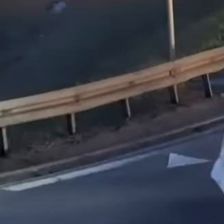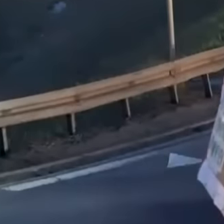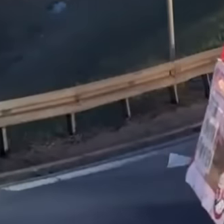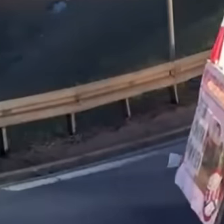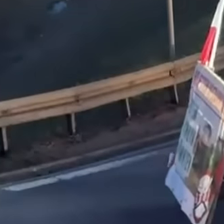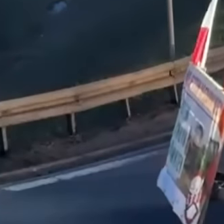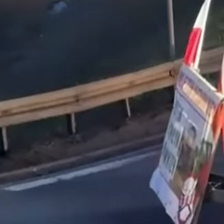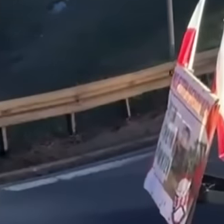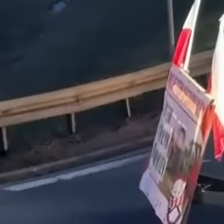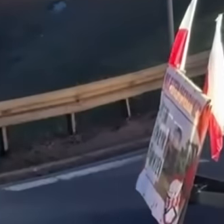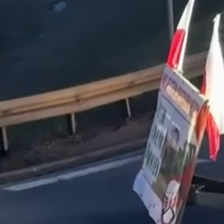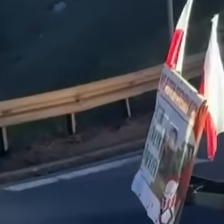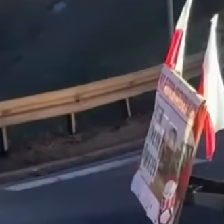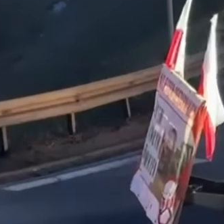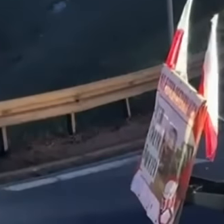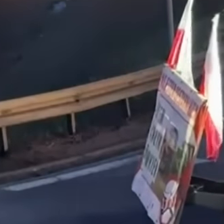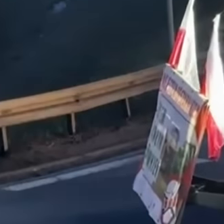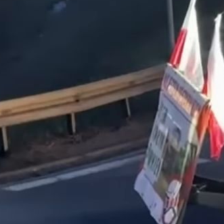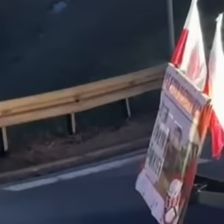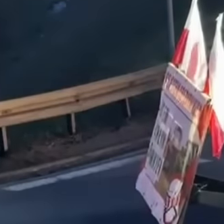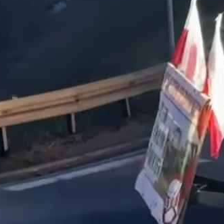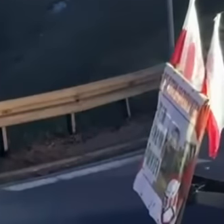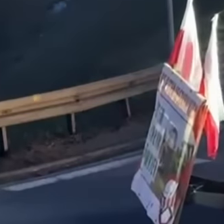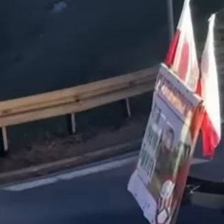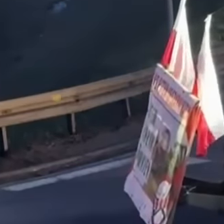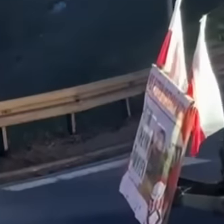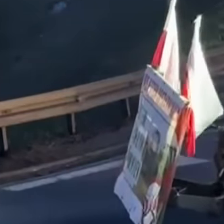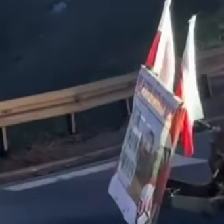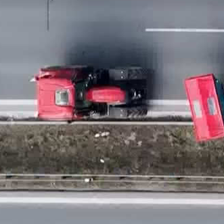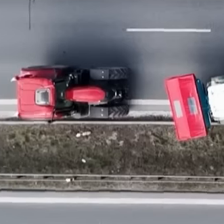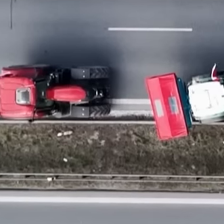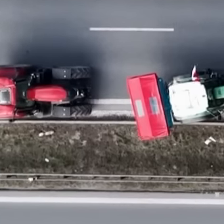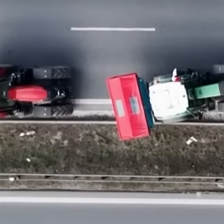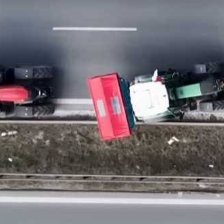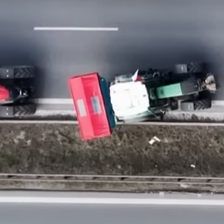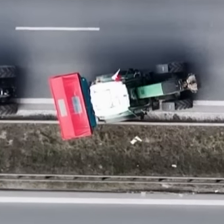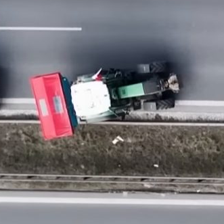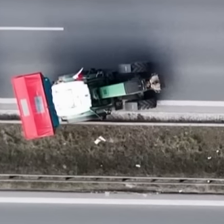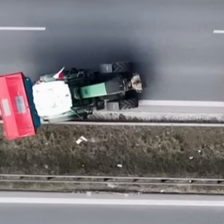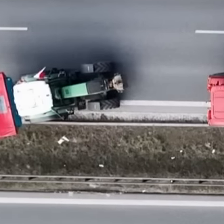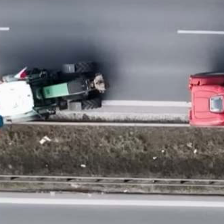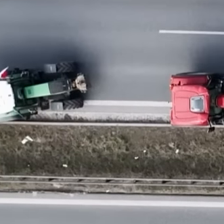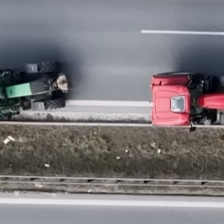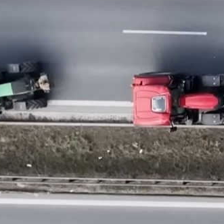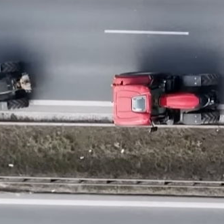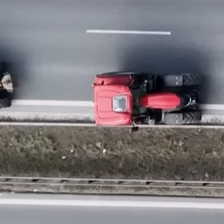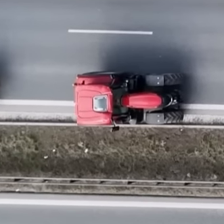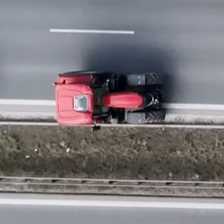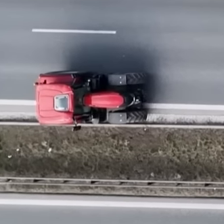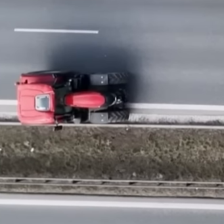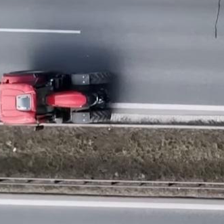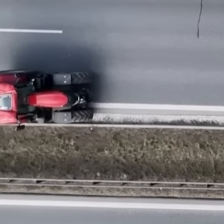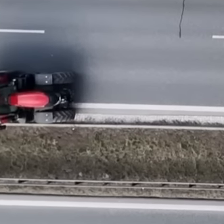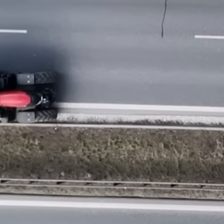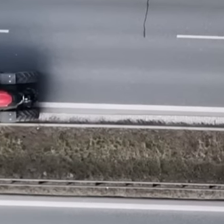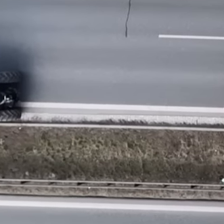Macedońskiego. A ja, jak pan Kołodziejczak przeczyta dalej, to na pewno dojdzie do takiego cytatu, że